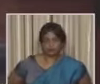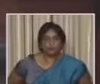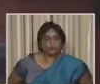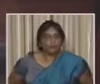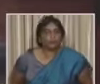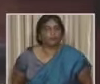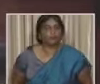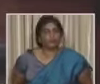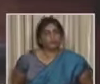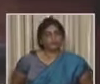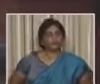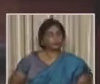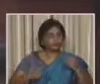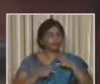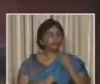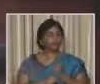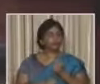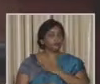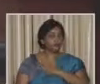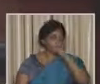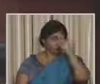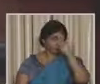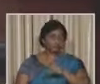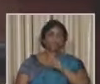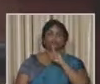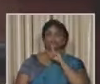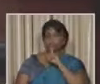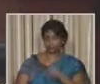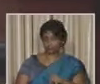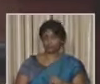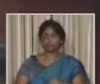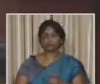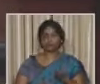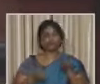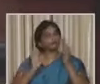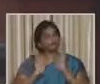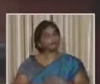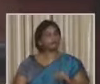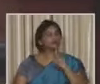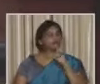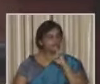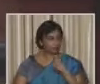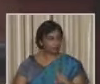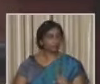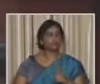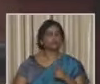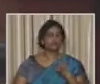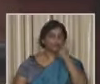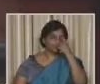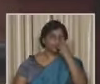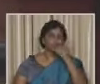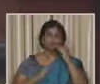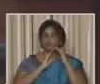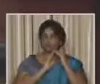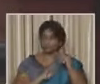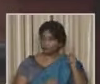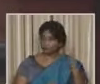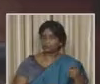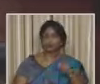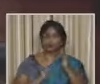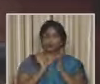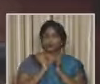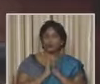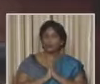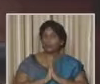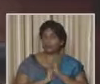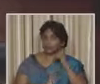மறைப்பதற்காக கூறப்படுகின்ற கூற்று. அடுத்ததாக கோட்டாபய ராஜபக்ச ஒரு கூற்றினை வெளியிட்டார். கத்தோலிக்க தேவாலயங்களுக்கு, மடு